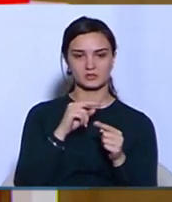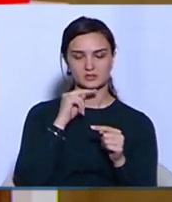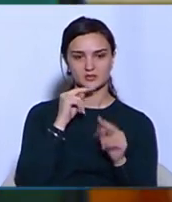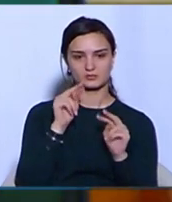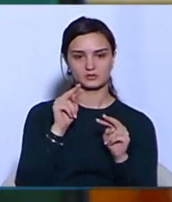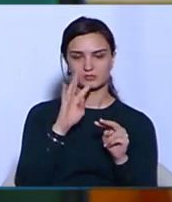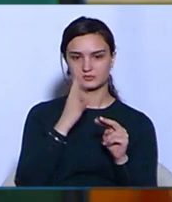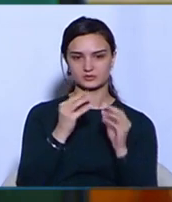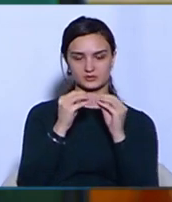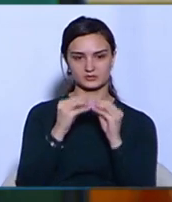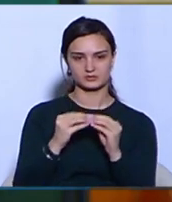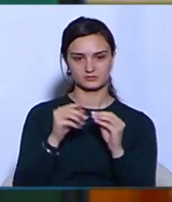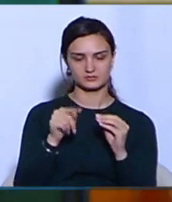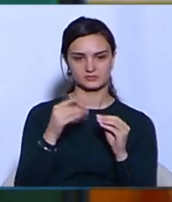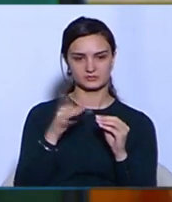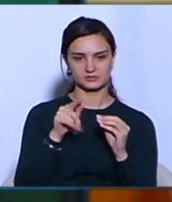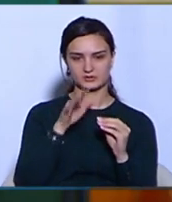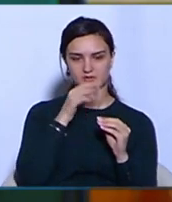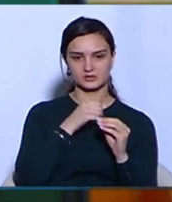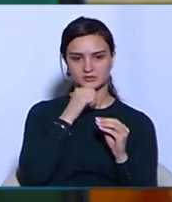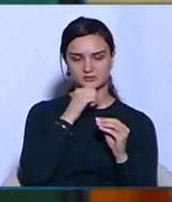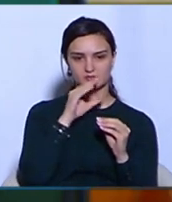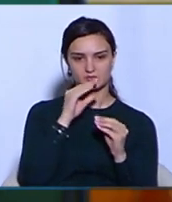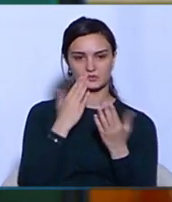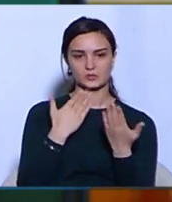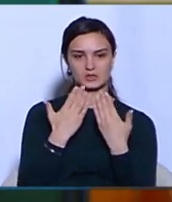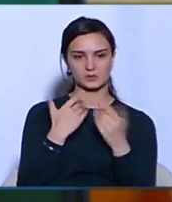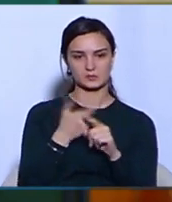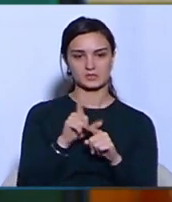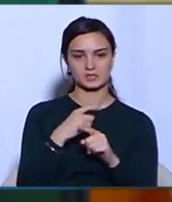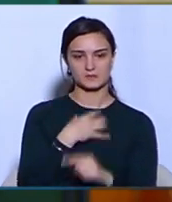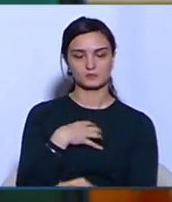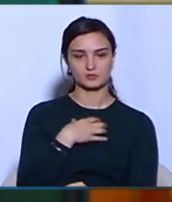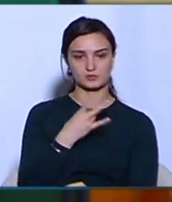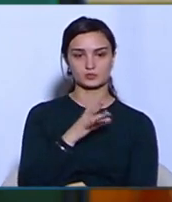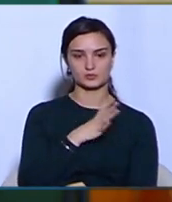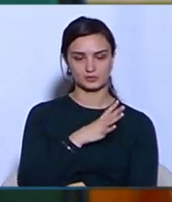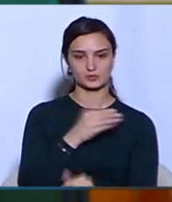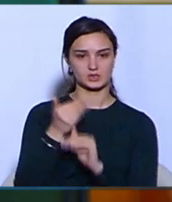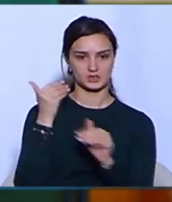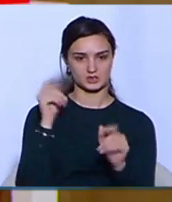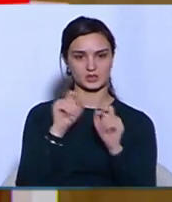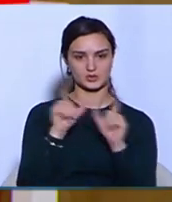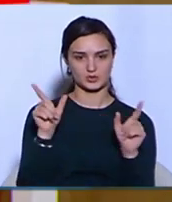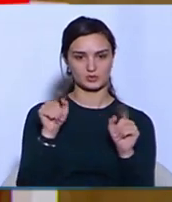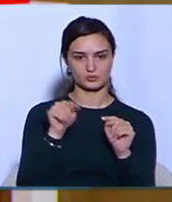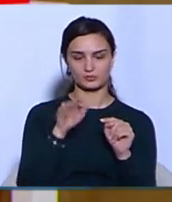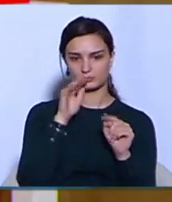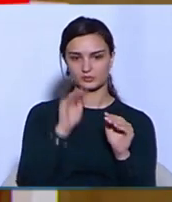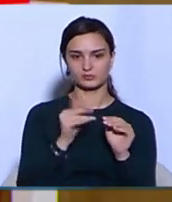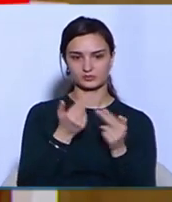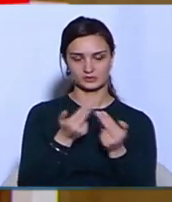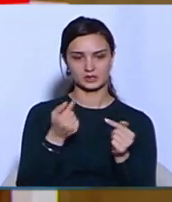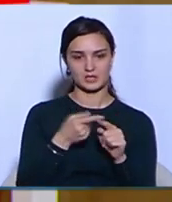რომ 4 წლის და 10 თვის ასაკი უკვე ის ასაკია, როდესაც სოციალური ურთიერთობები ძალიან აქტიურად უნდა იყოს. რეალურად წინასასკოლო პერიოდია. აუცილებლად და